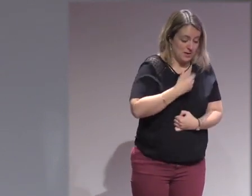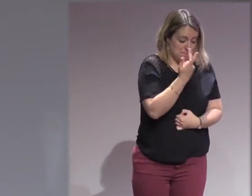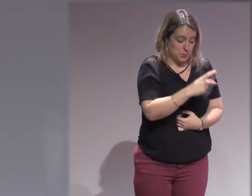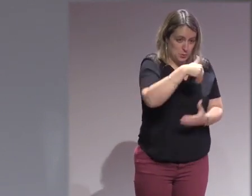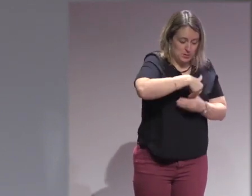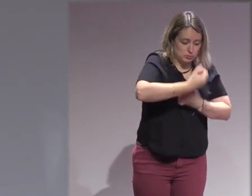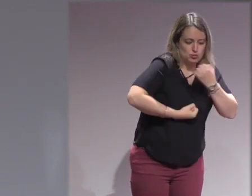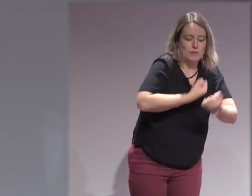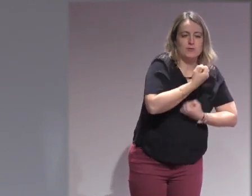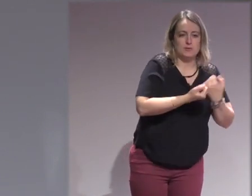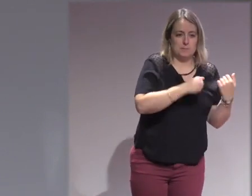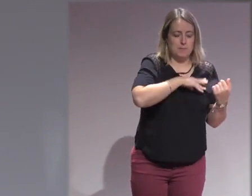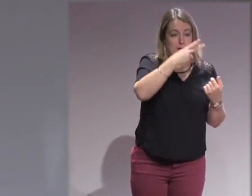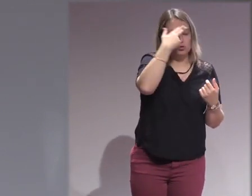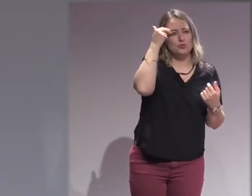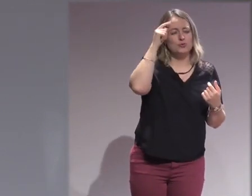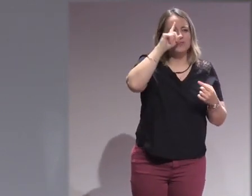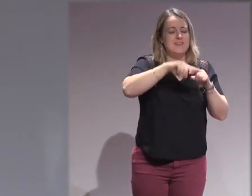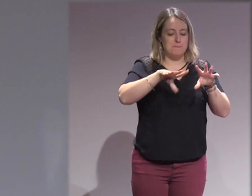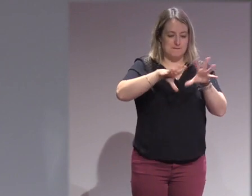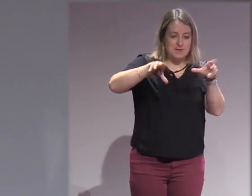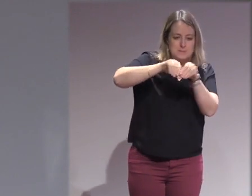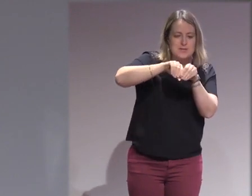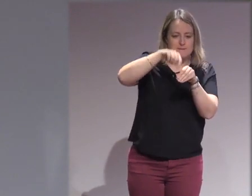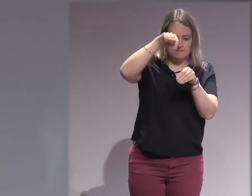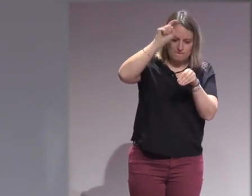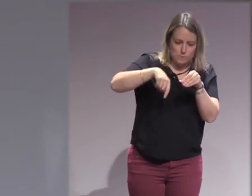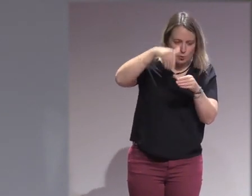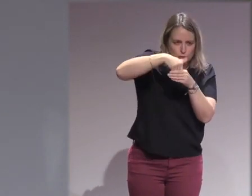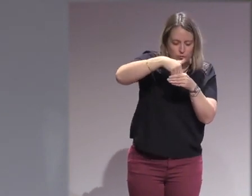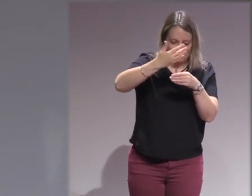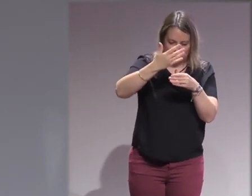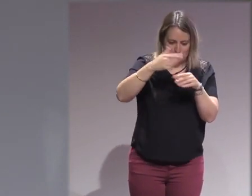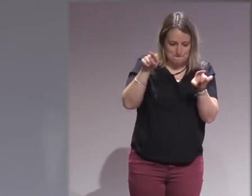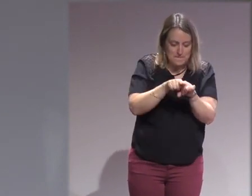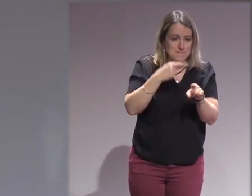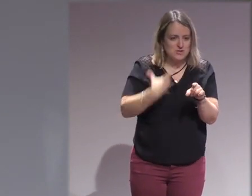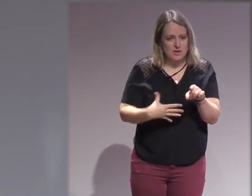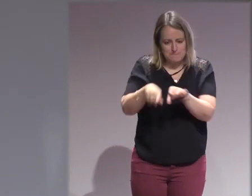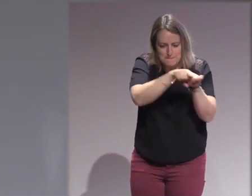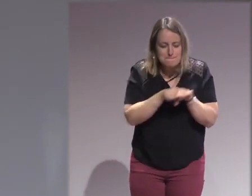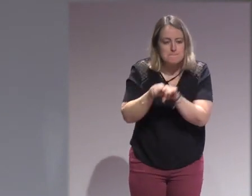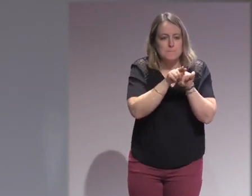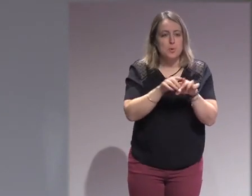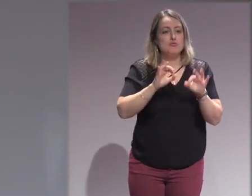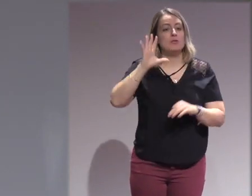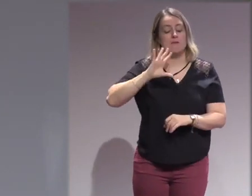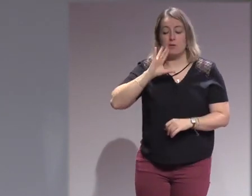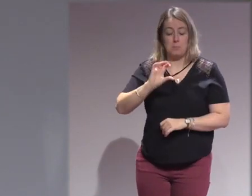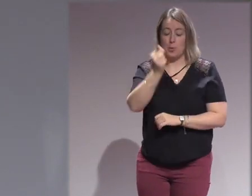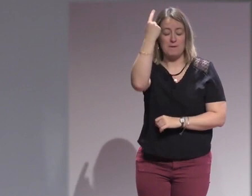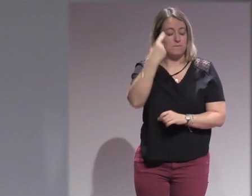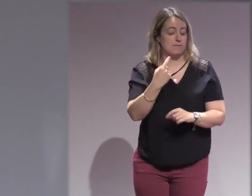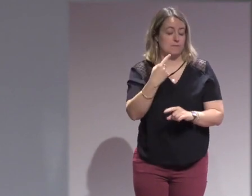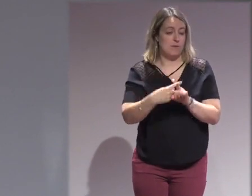de la famille comme étant devant être constituée comme une famille biologique. Moi, la première fois qu'on m'a posé la question « Elle est où ta vraie maman ?», j'avais 5 ans et c'était